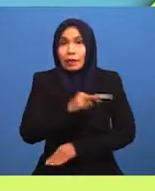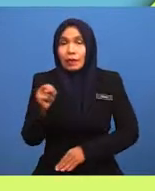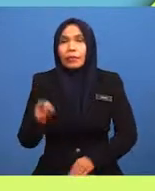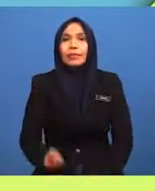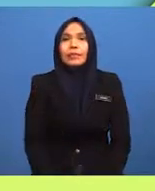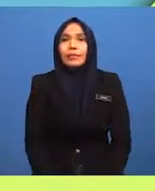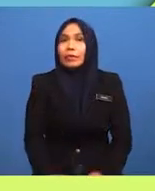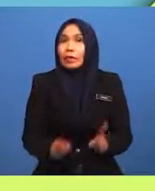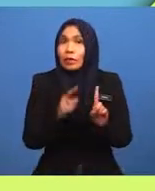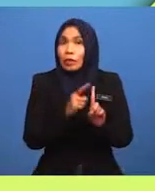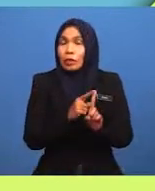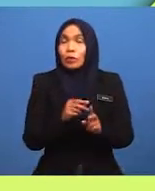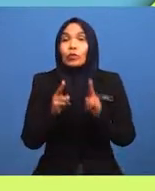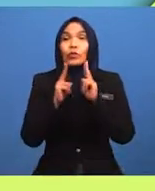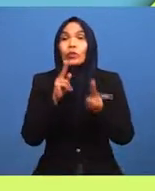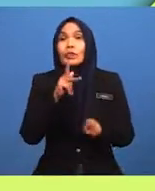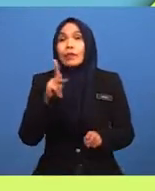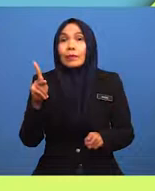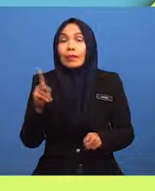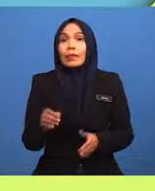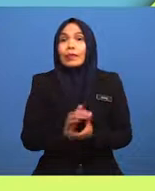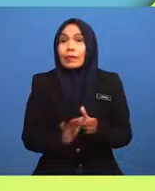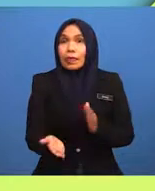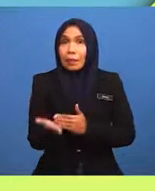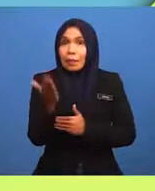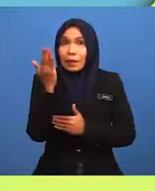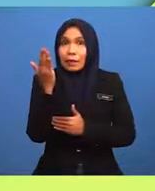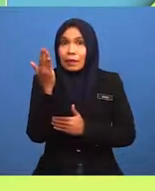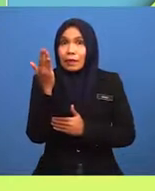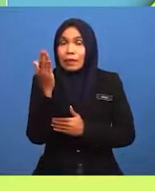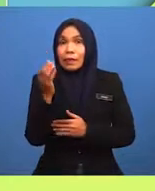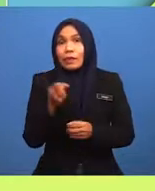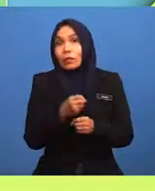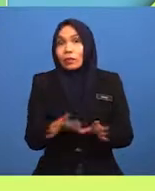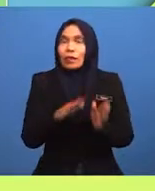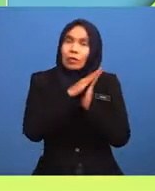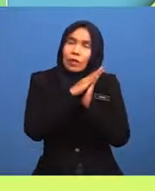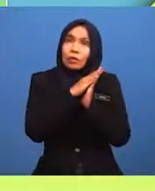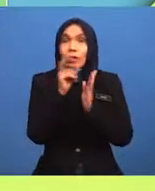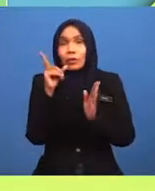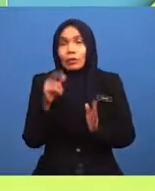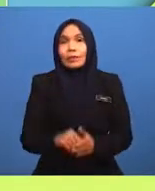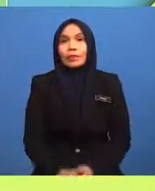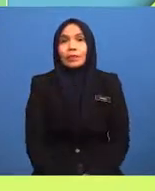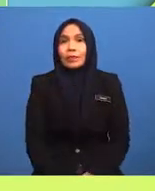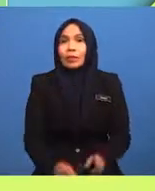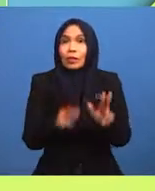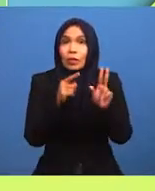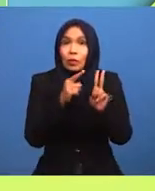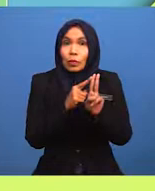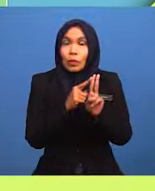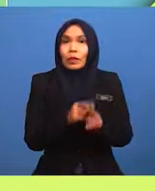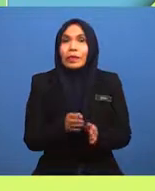selamat pagi selepas bangun dari tidur. Dua, bersalam dengan ibu